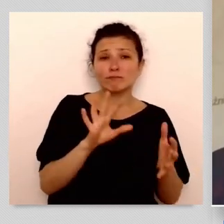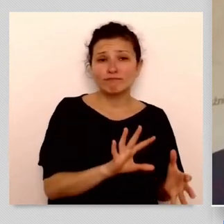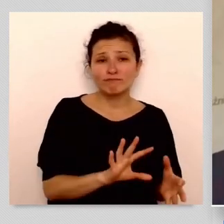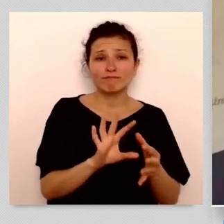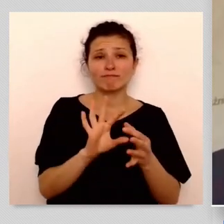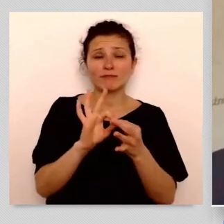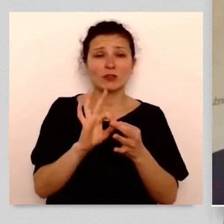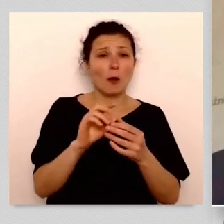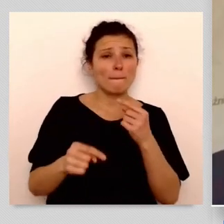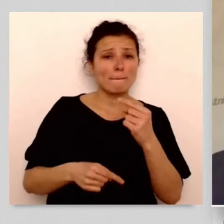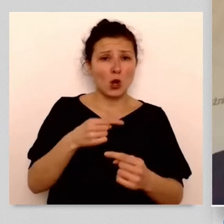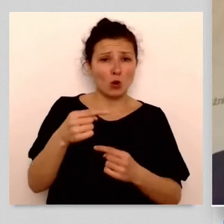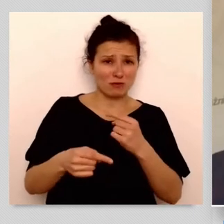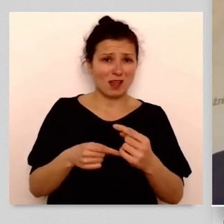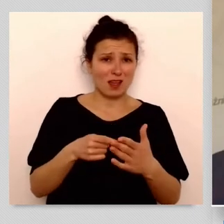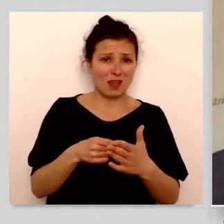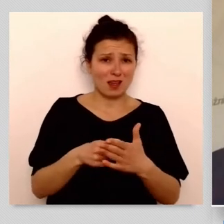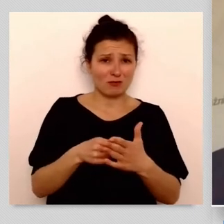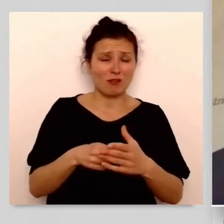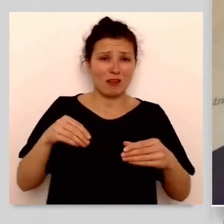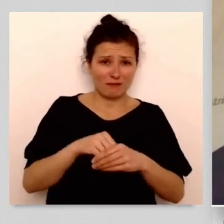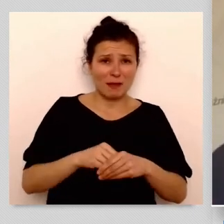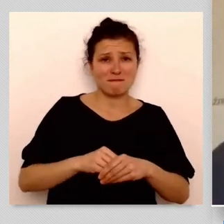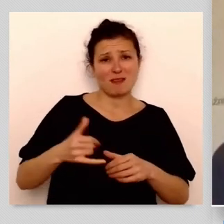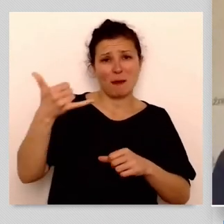w tym procesie, łącznie oczywiście z paliwem wodorowym.